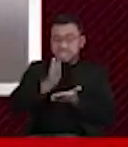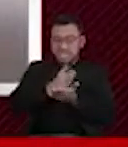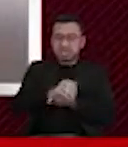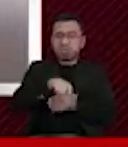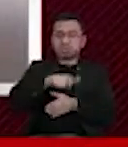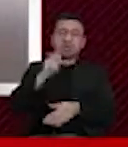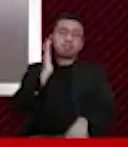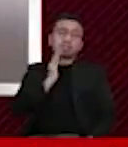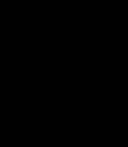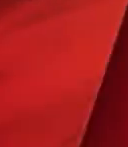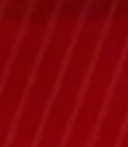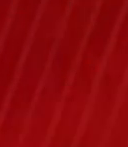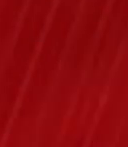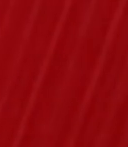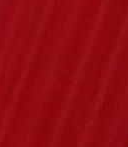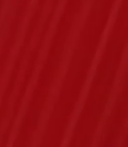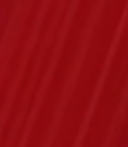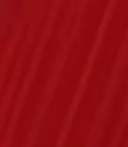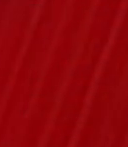mengangkat Hai orang-orang kaya mutiara